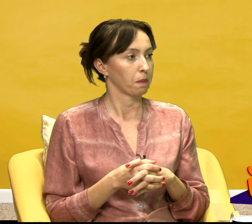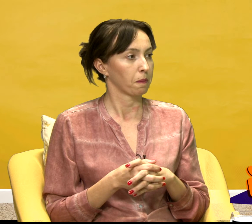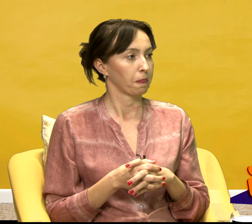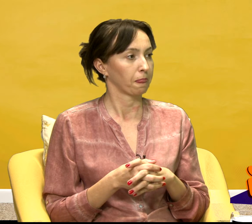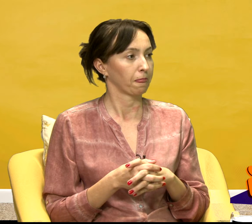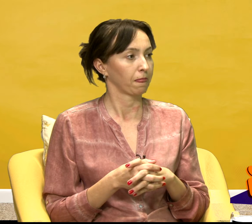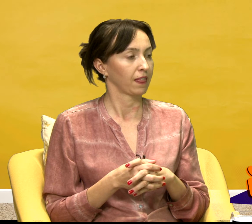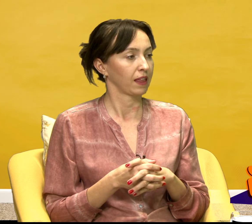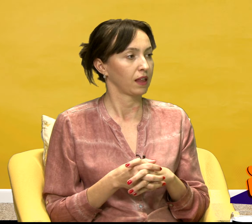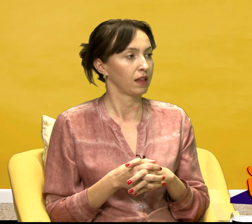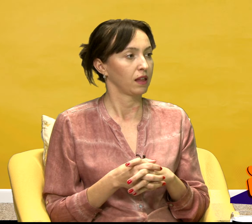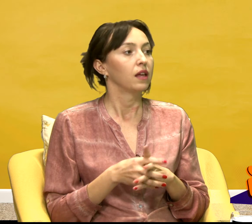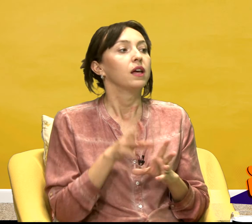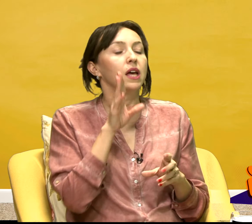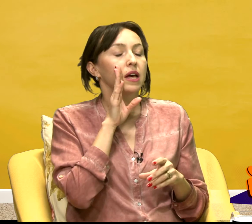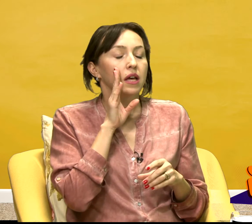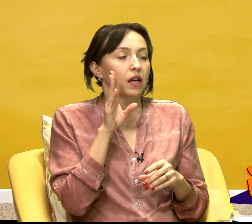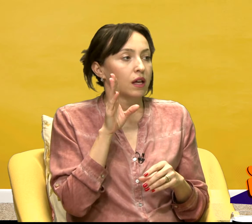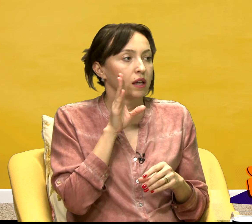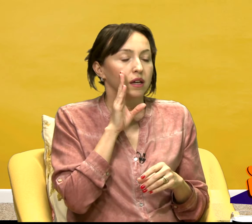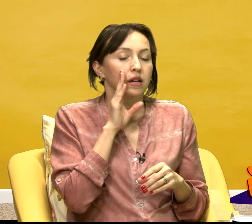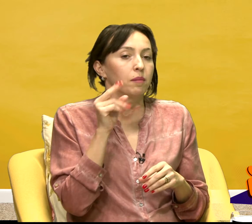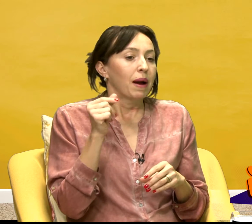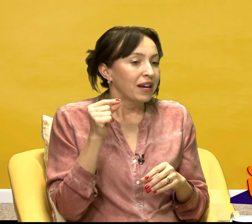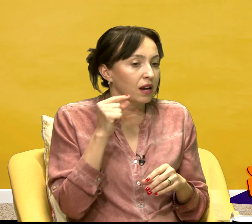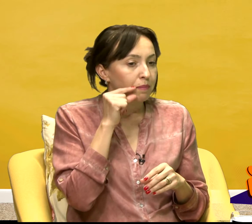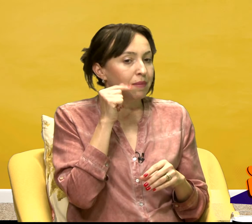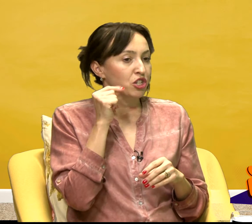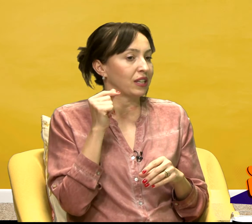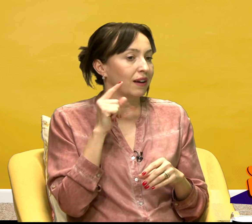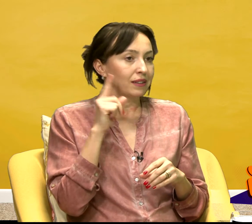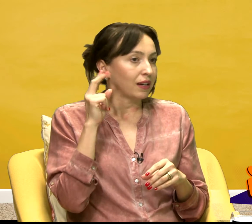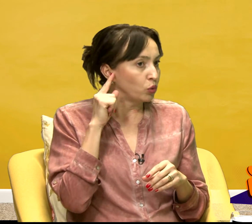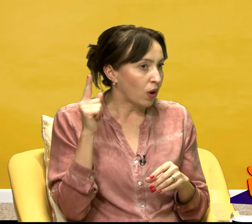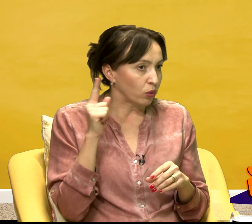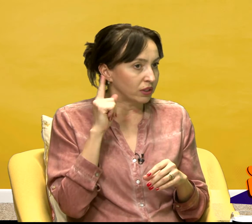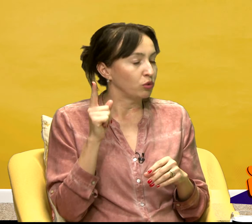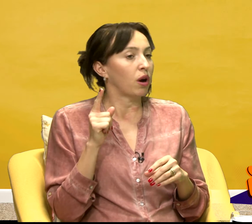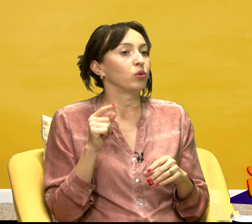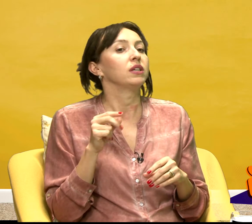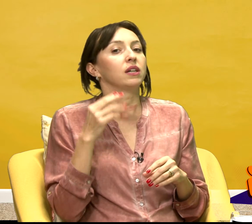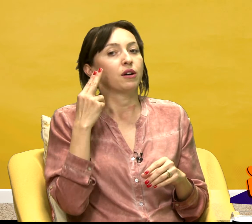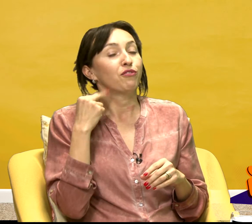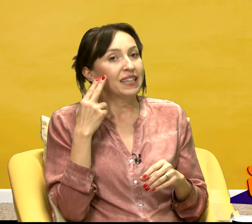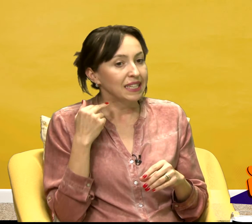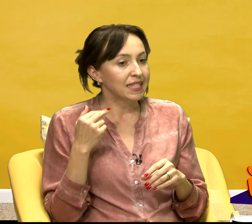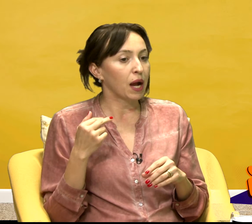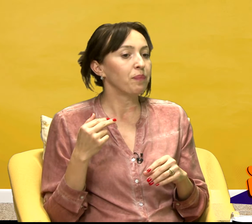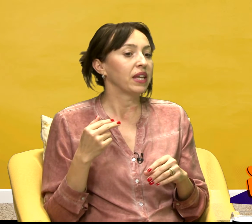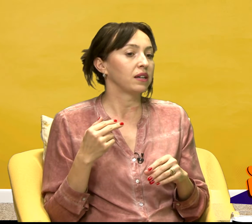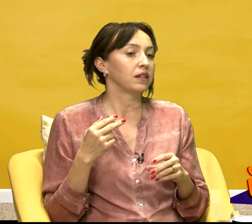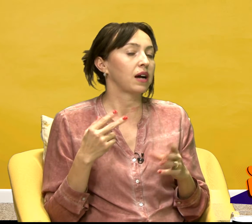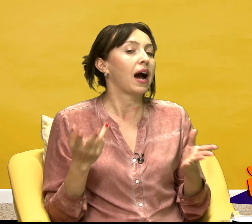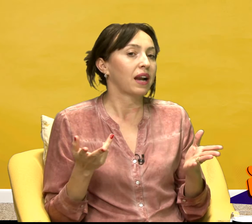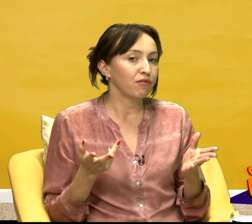sau aud ceva, cât de cât poartă aparat? Mama și tata nu aud. Fetița